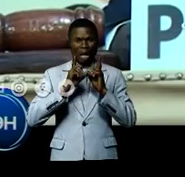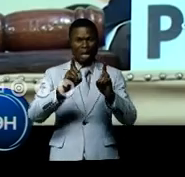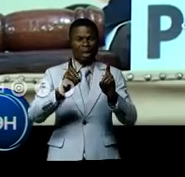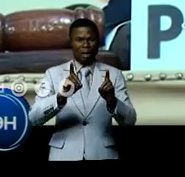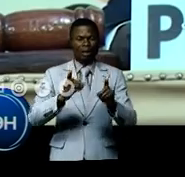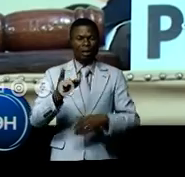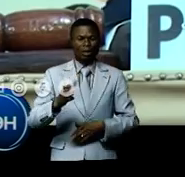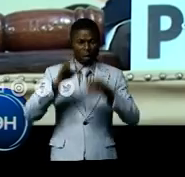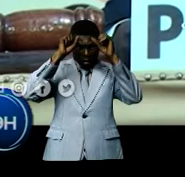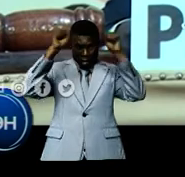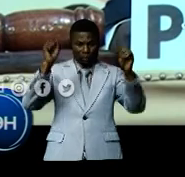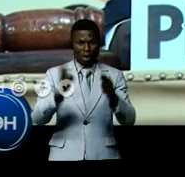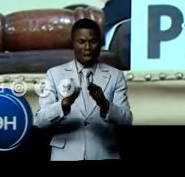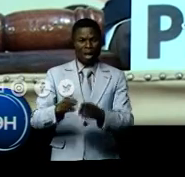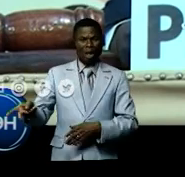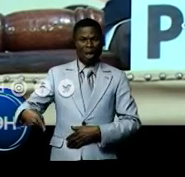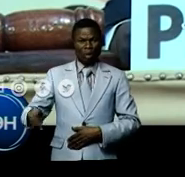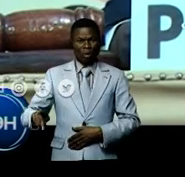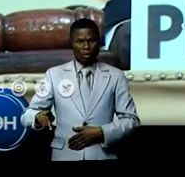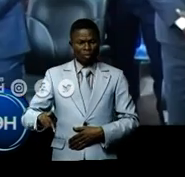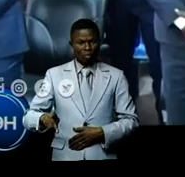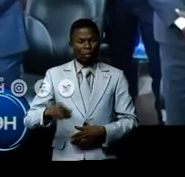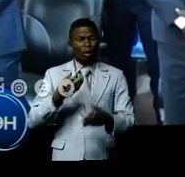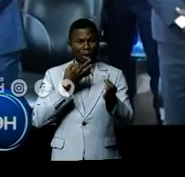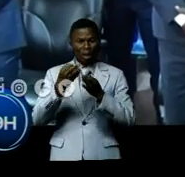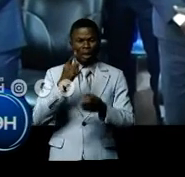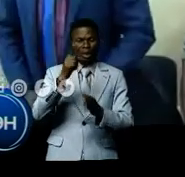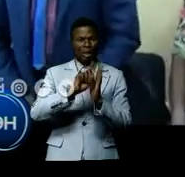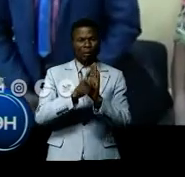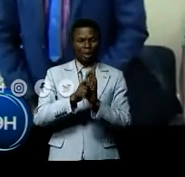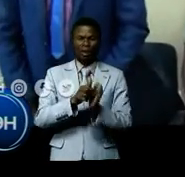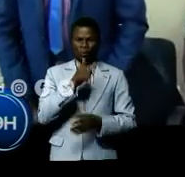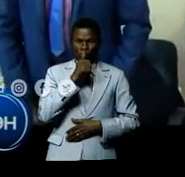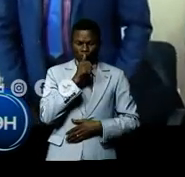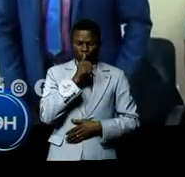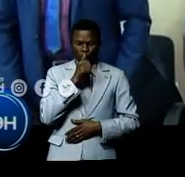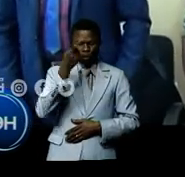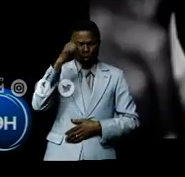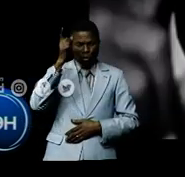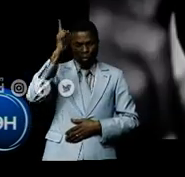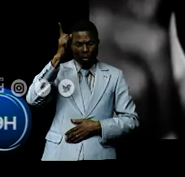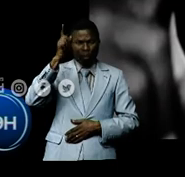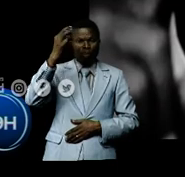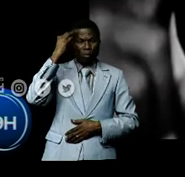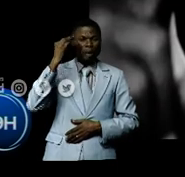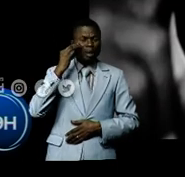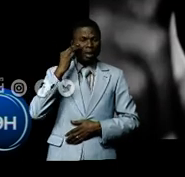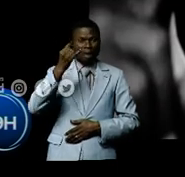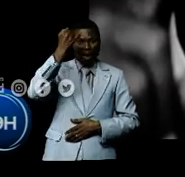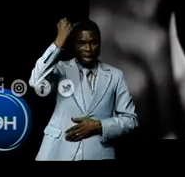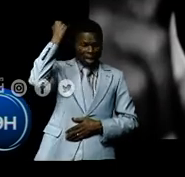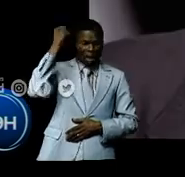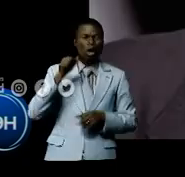attendu du président de l'Assemblée provinciale qui fait observer une minute de silence en mémoire du premier ministre Patrice